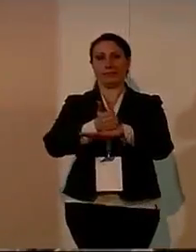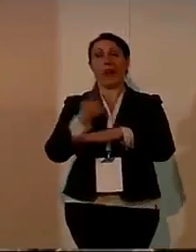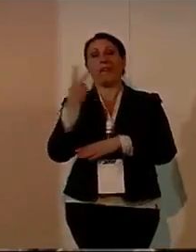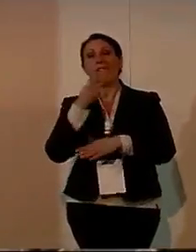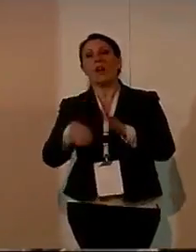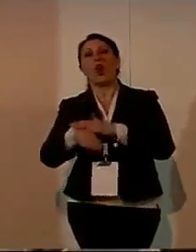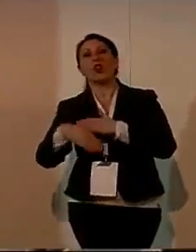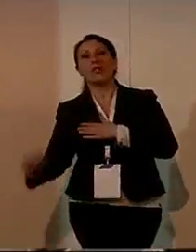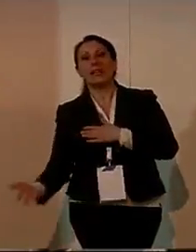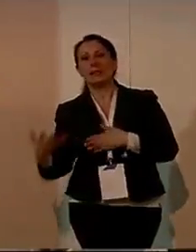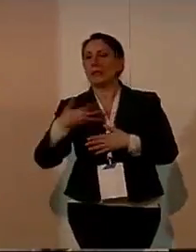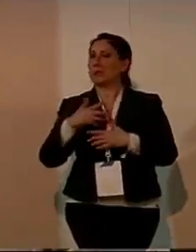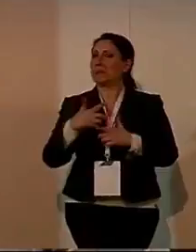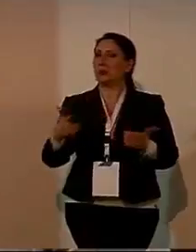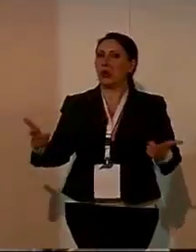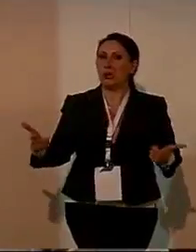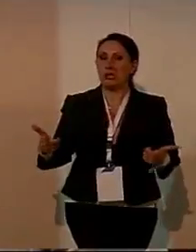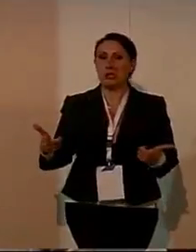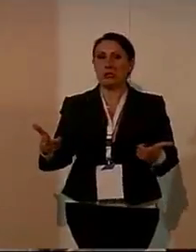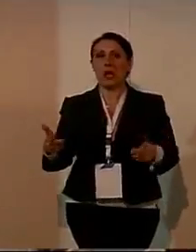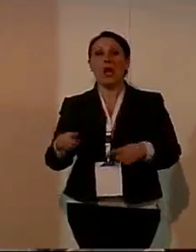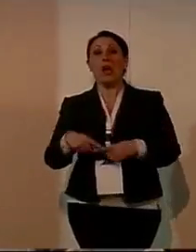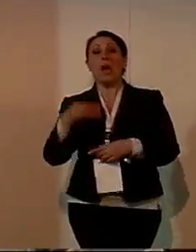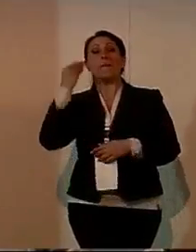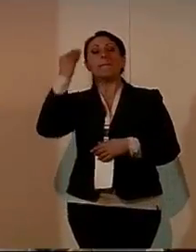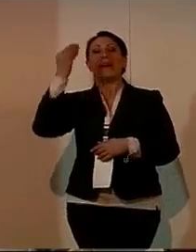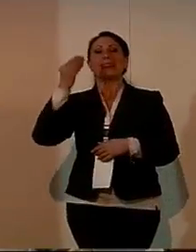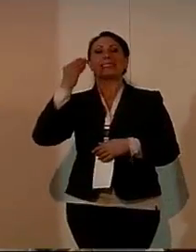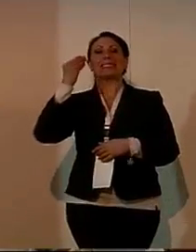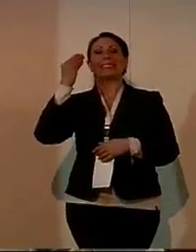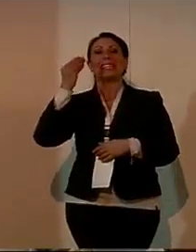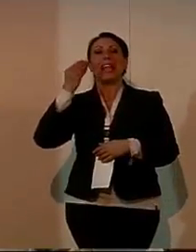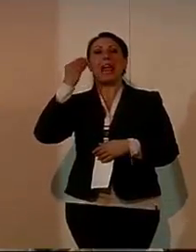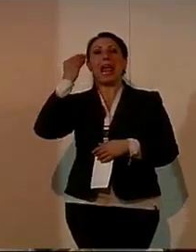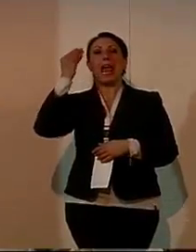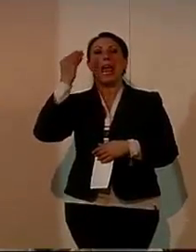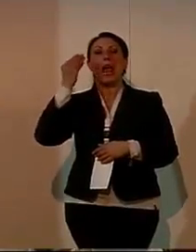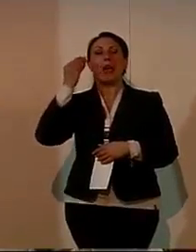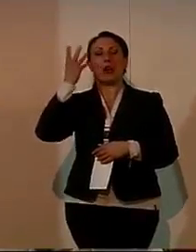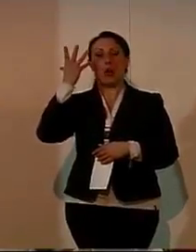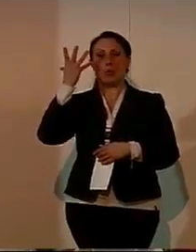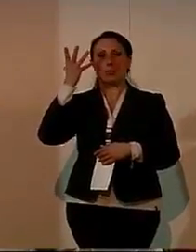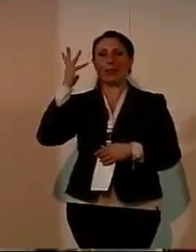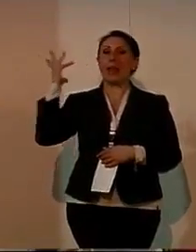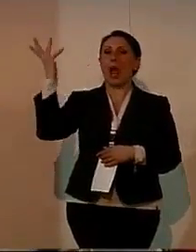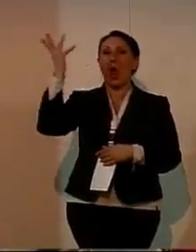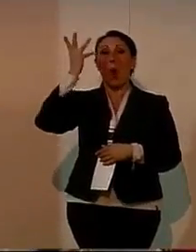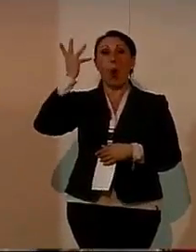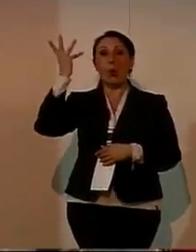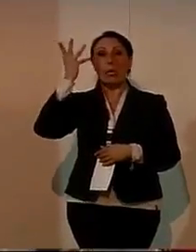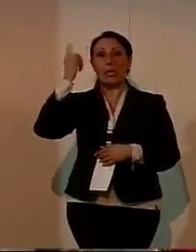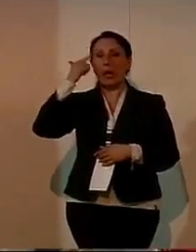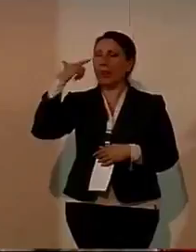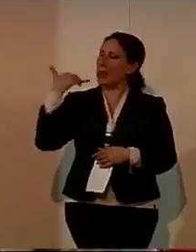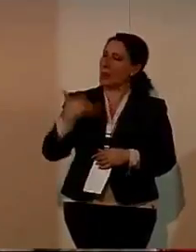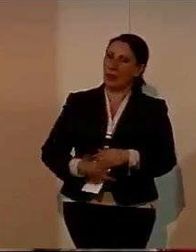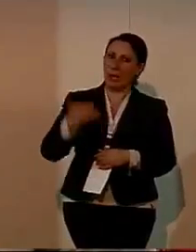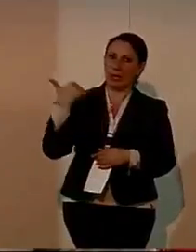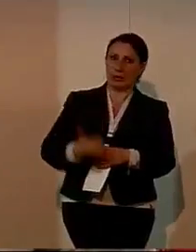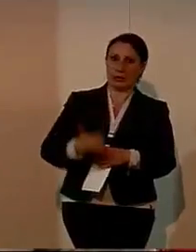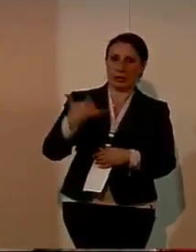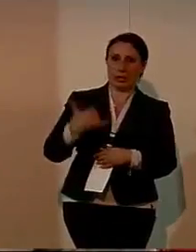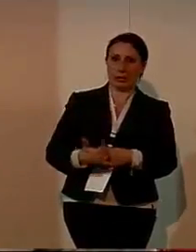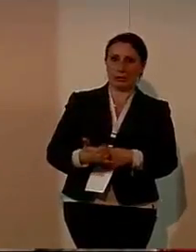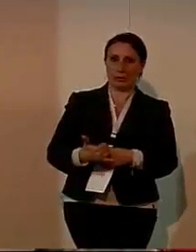di battute non è fatta di felpe la destra e pensiero e grande teoria quella destra ha demolito lo scambio tra